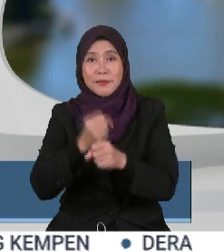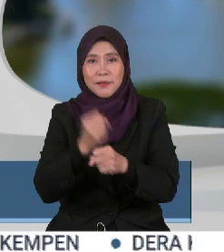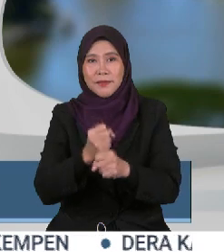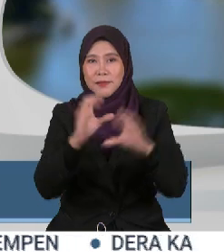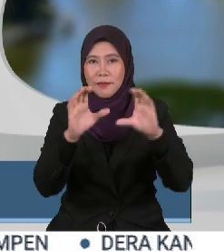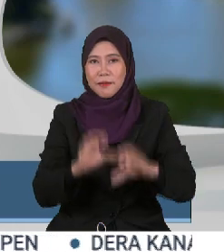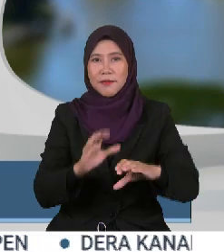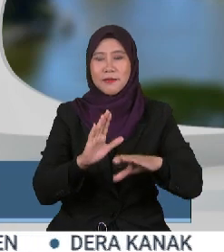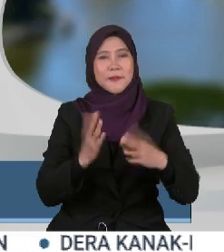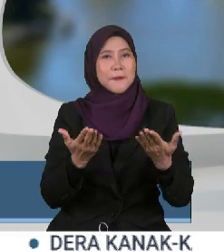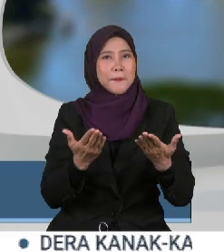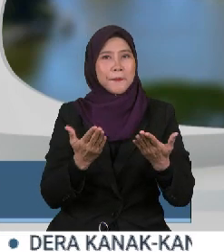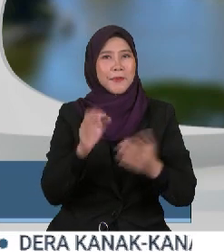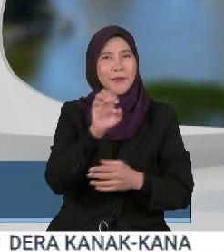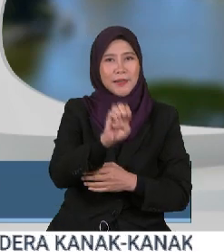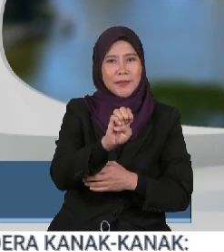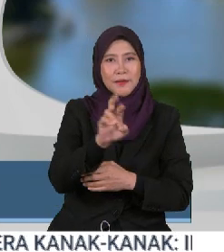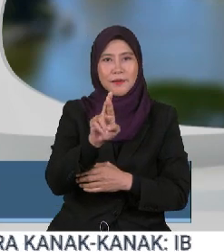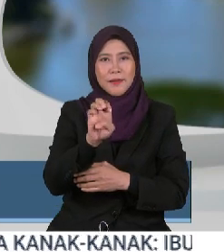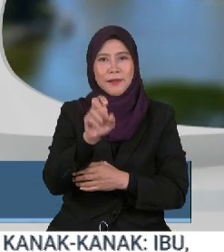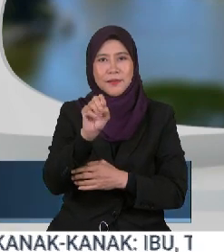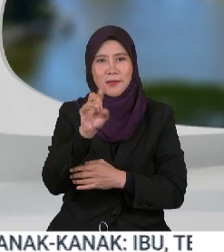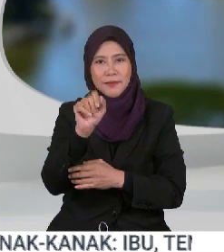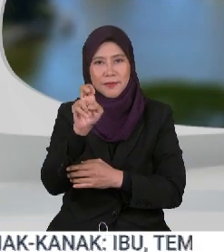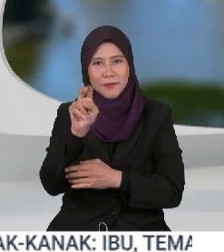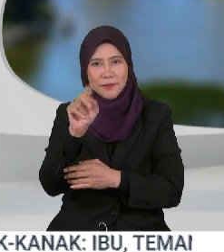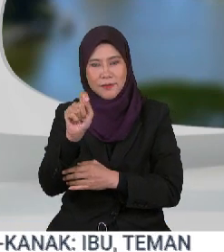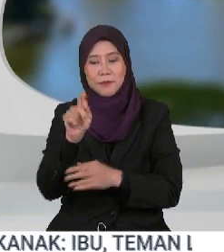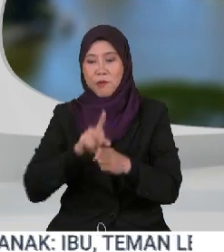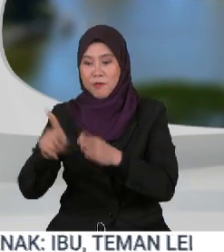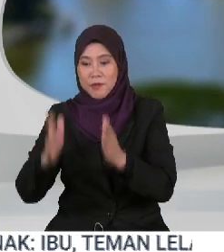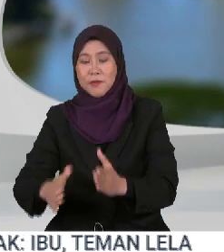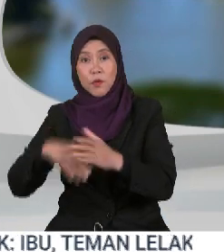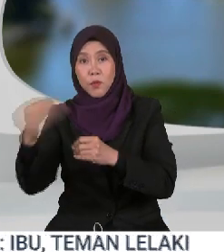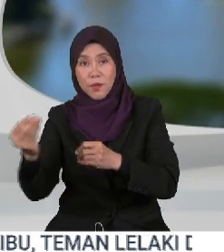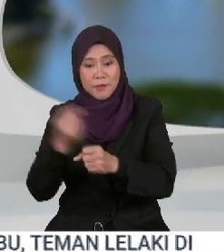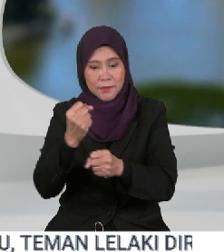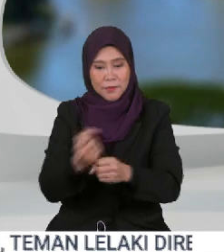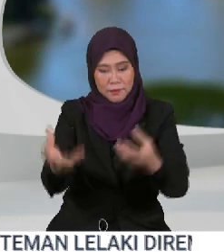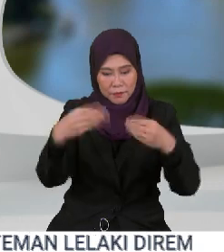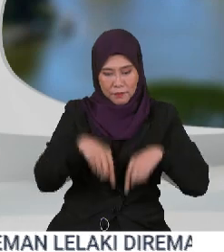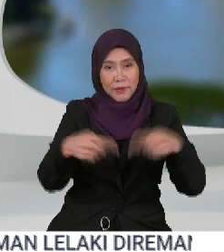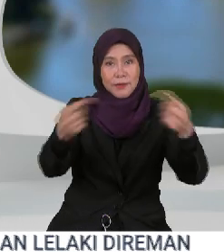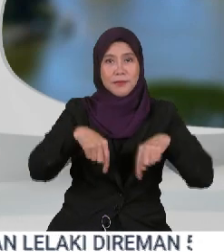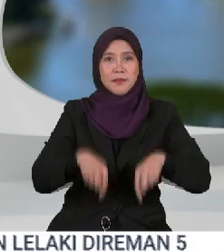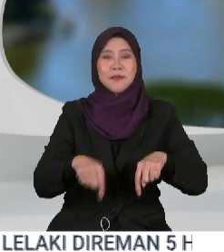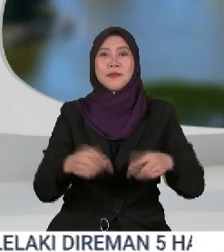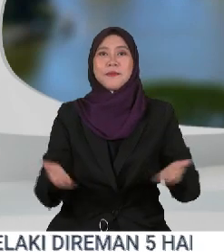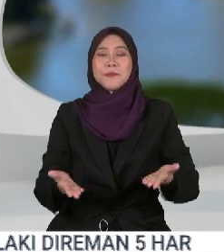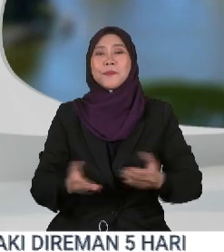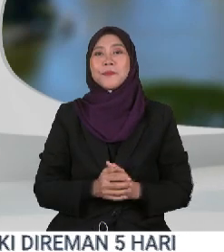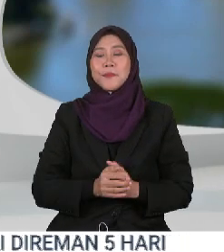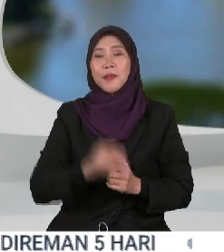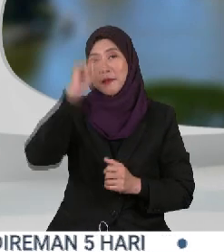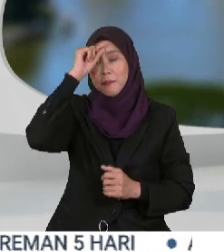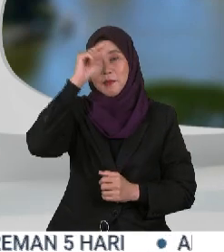elektronik atau dikenali sebagai e-resident kepada profesional dari luar yang berkhidmat di negeri ini. Premier Dato' Patinggi Tan Sri Abang